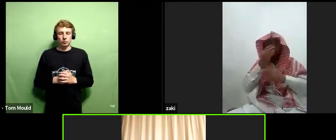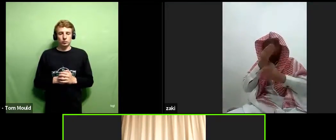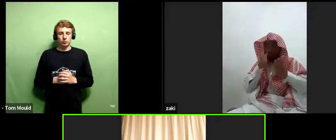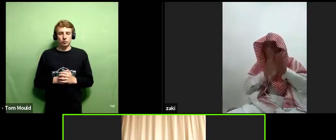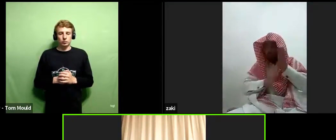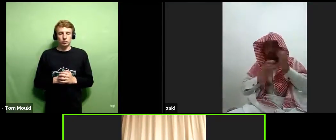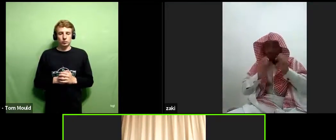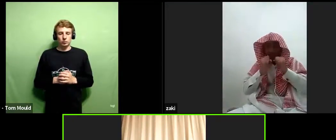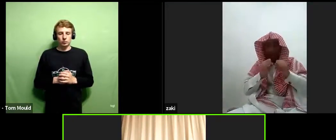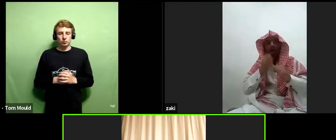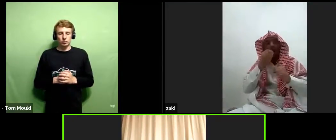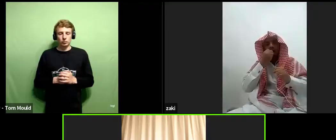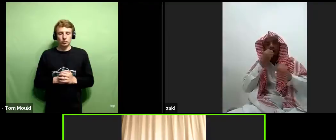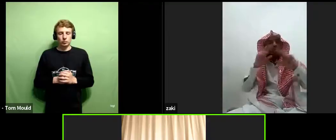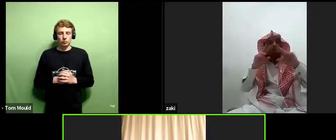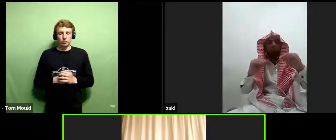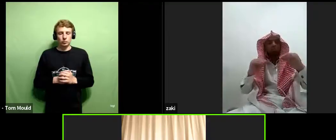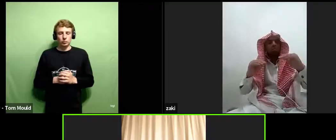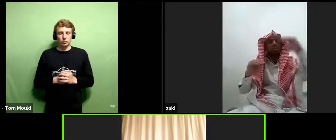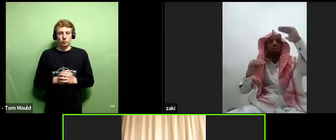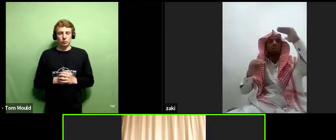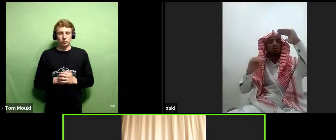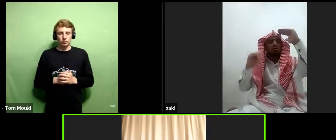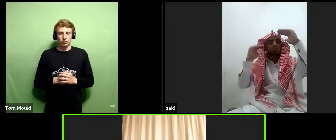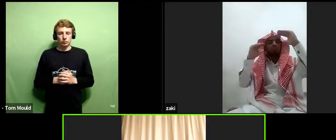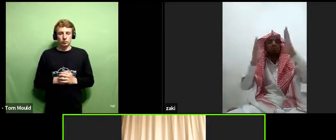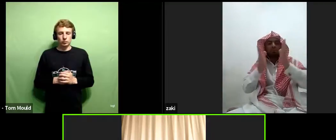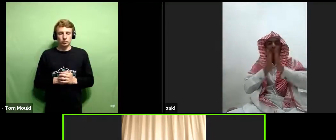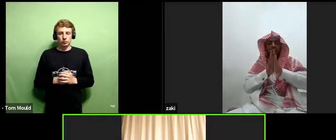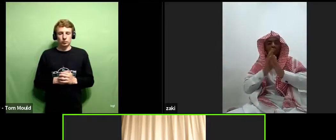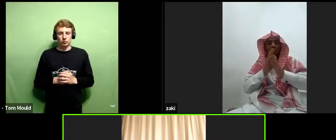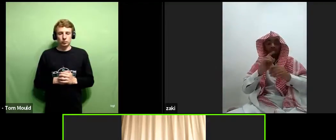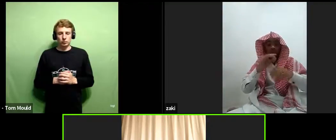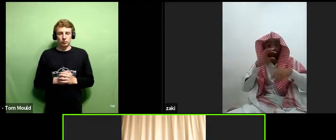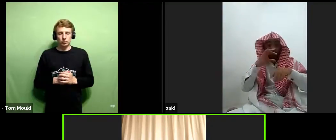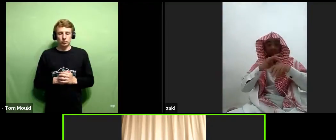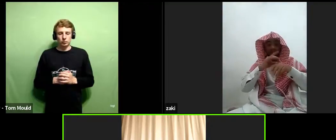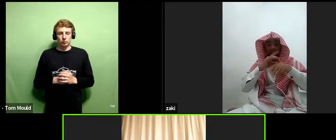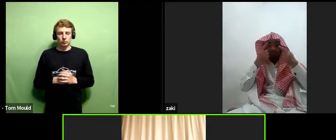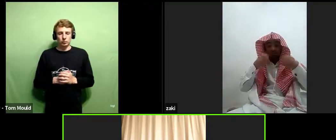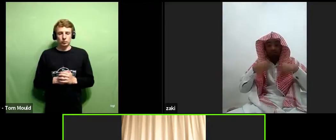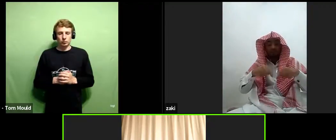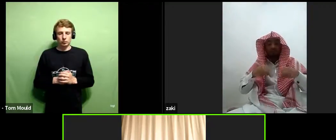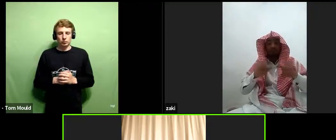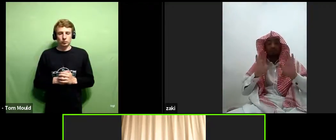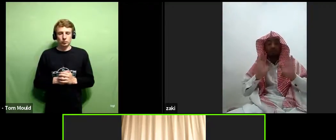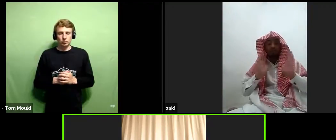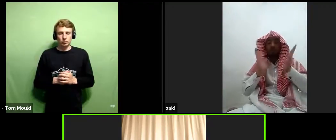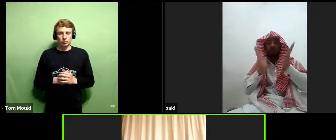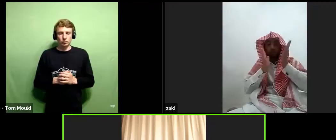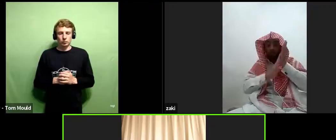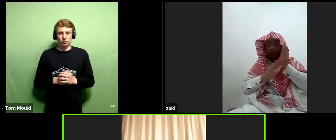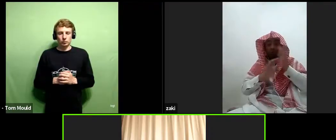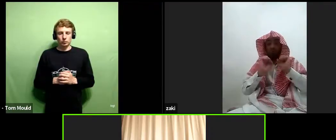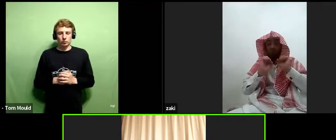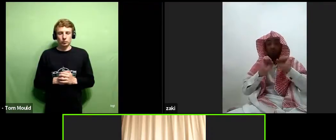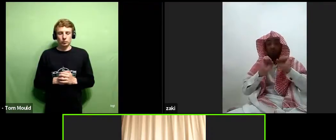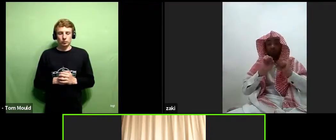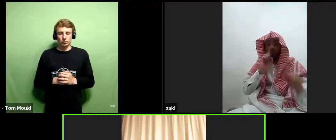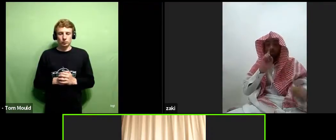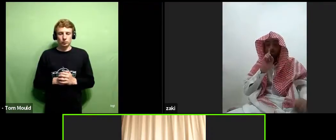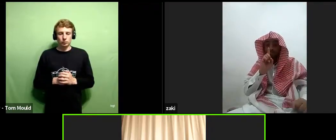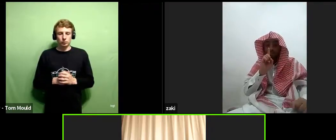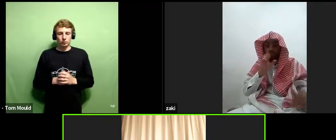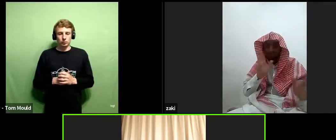هذا يؤدي إلى أضرار صحية أو هلكة بوجه عام، إلا ربما